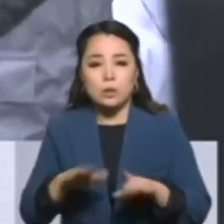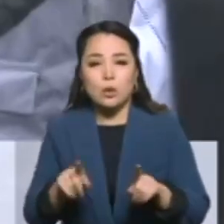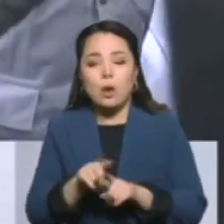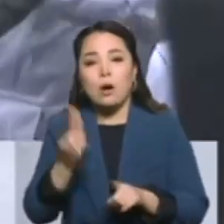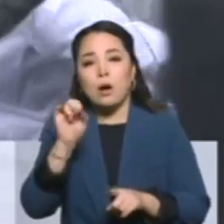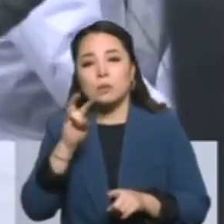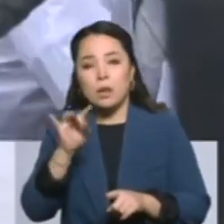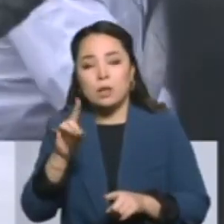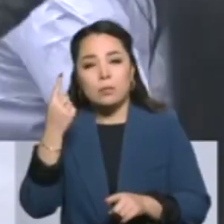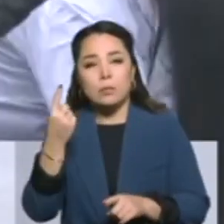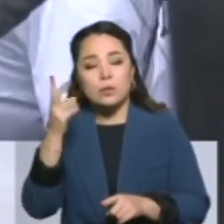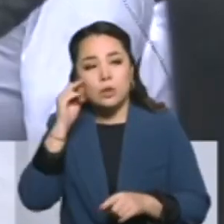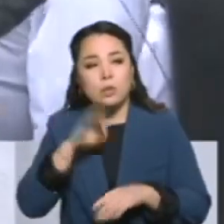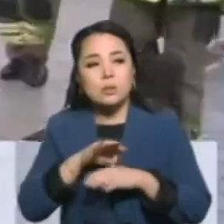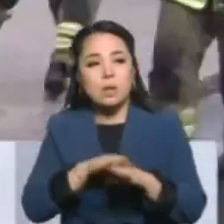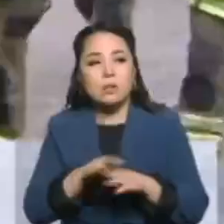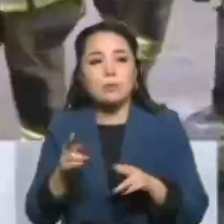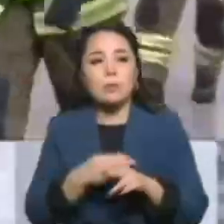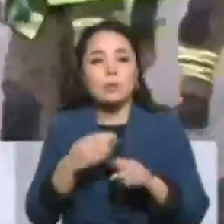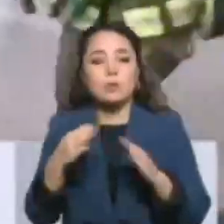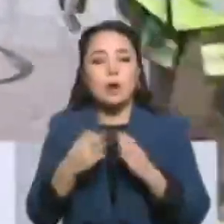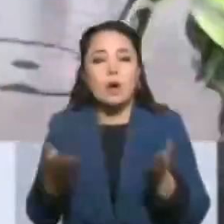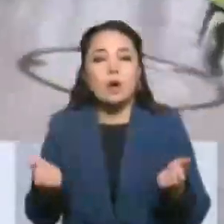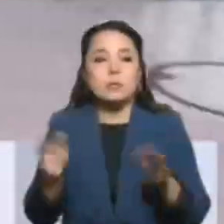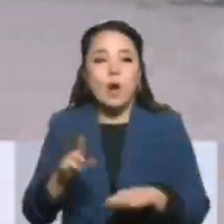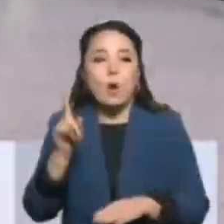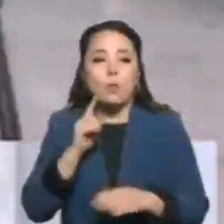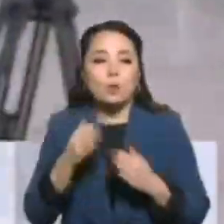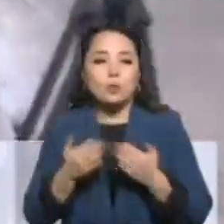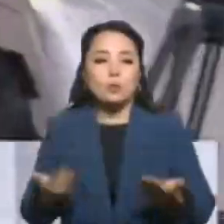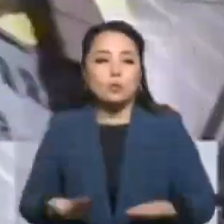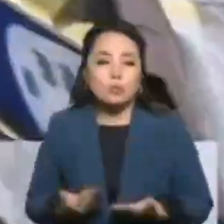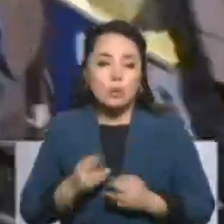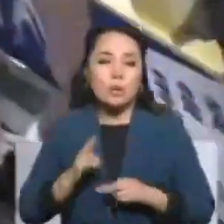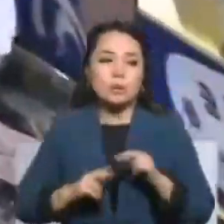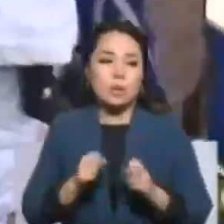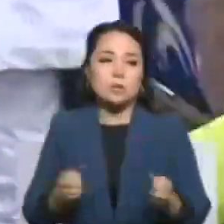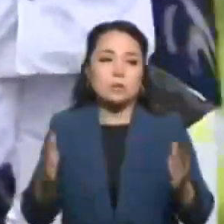қаңтардың бірінде болды. Үйсіз қалған азаматтарға уақытша баспаналар тұрғызылып жатыр.